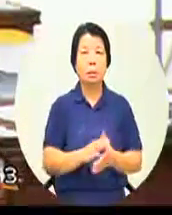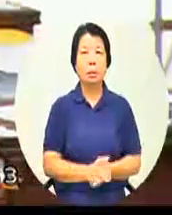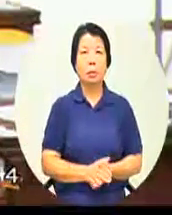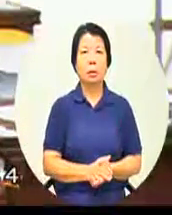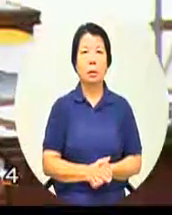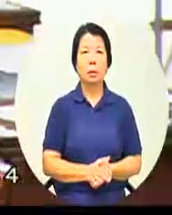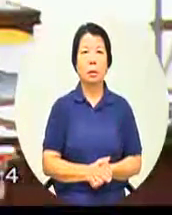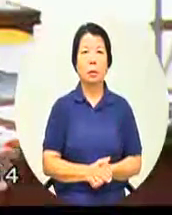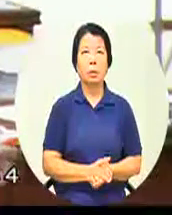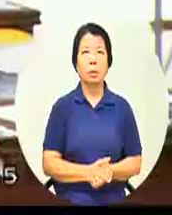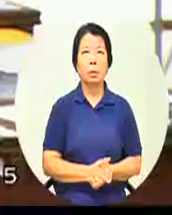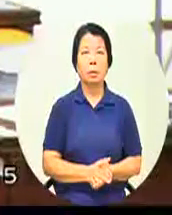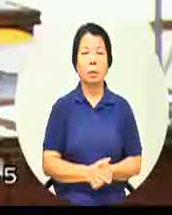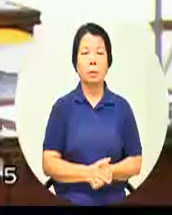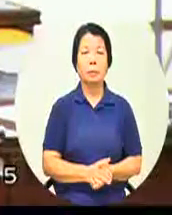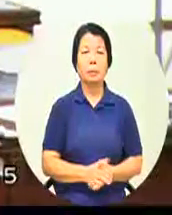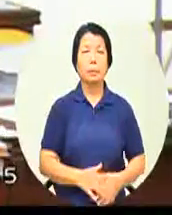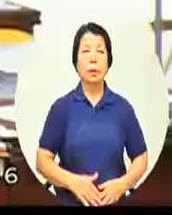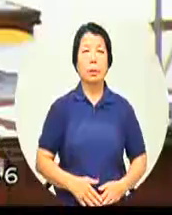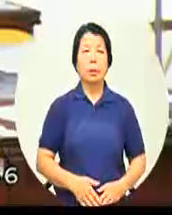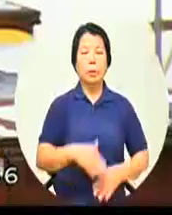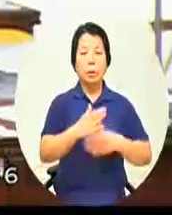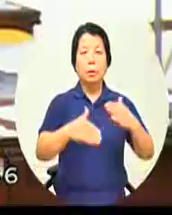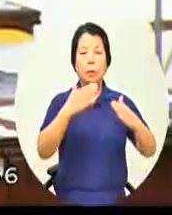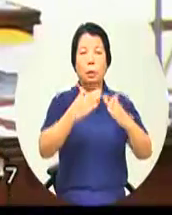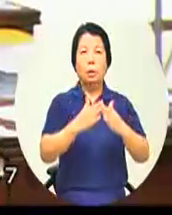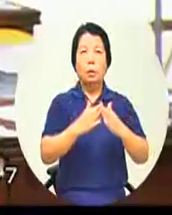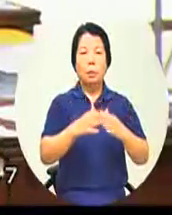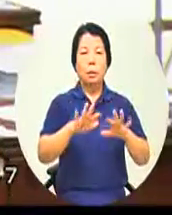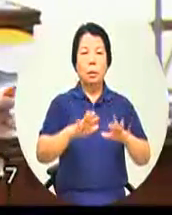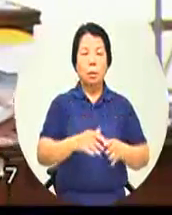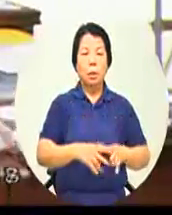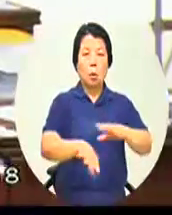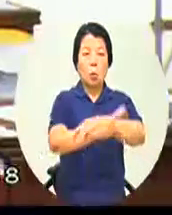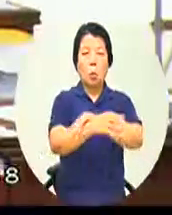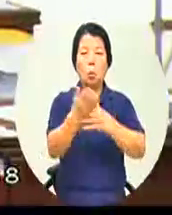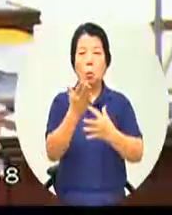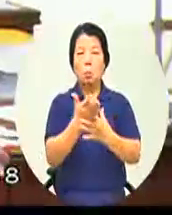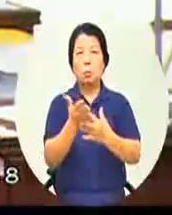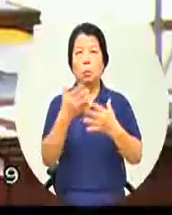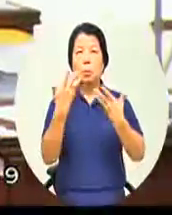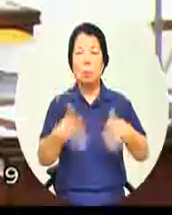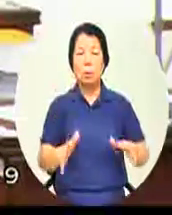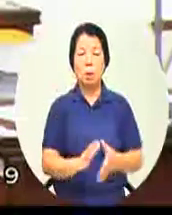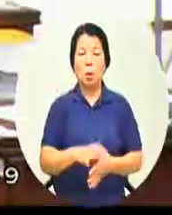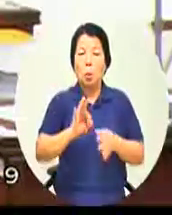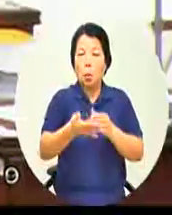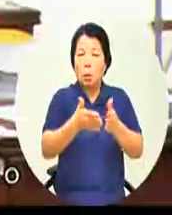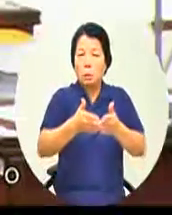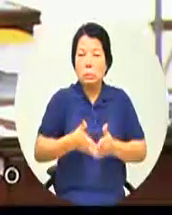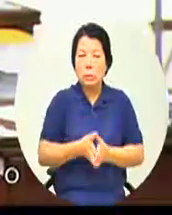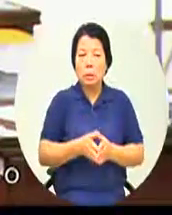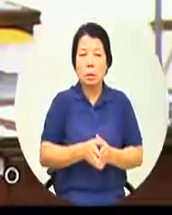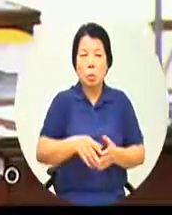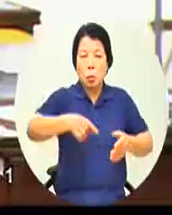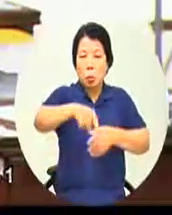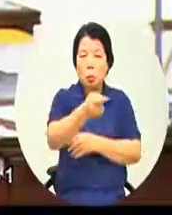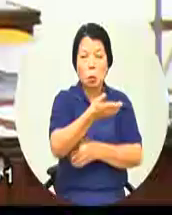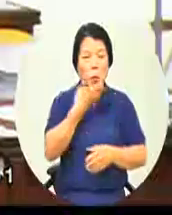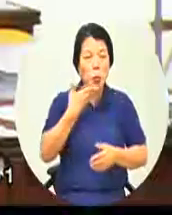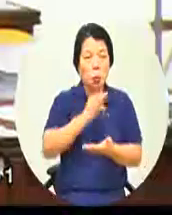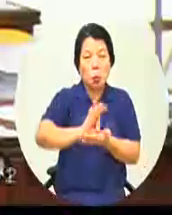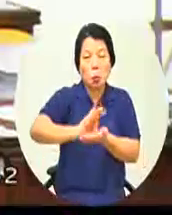多，好嘞，闲置嘞，教师闲置那么多，为什么不广大来做个利用呢？哦，啊，